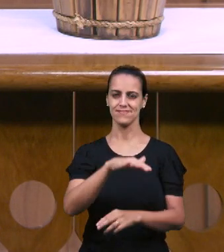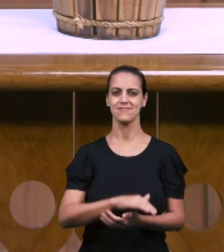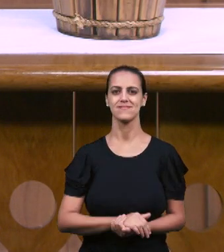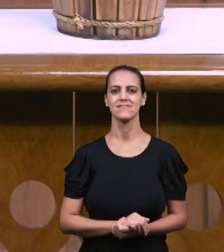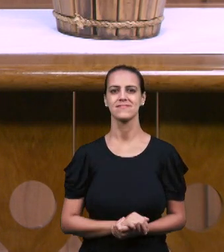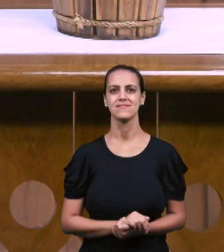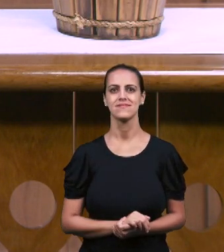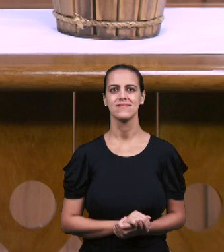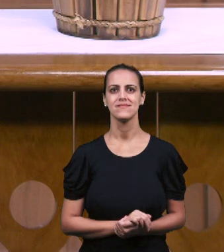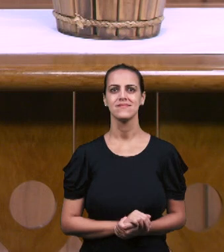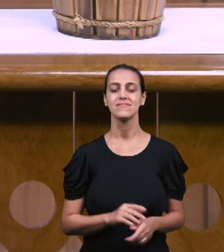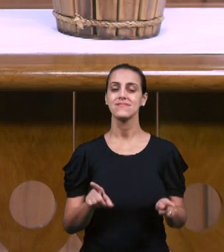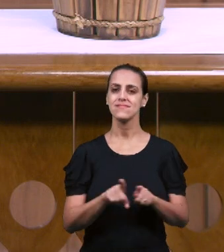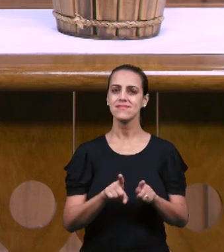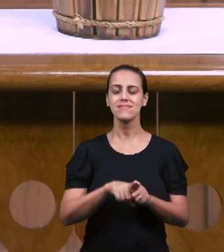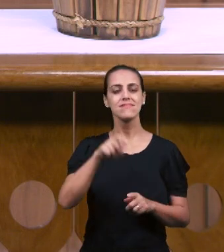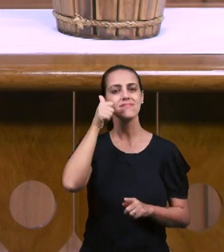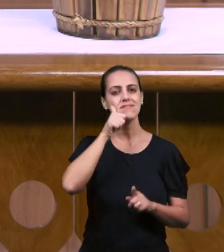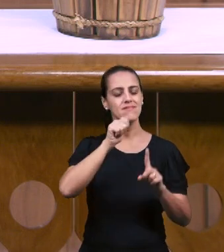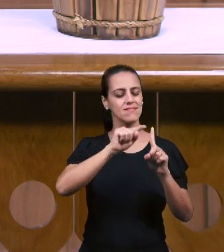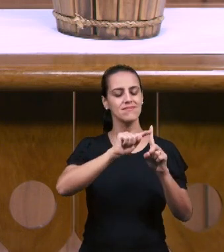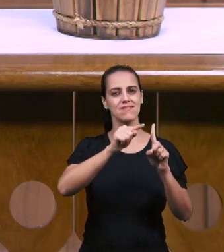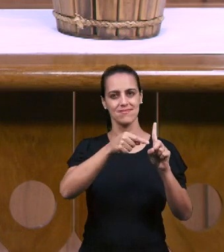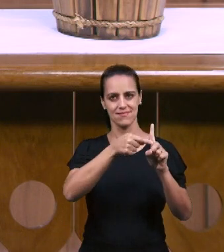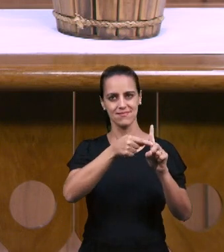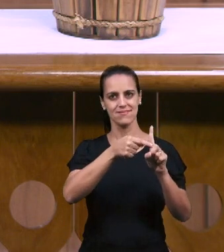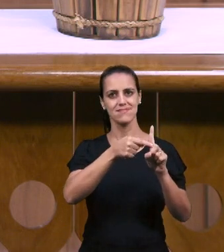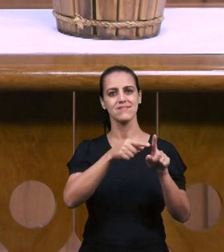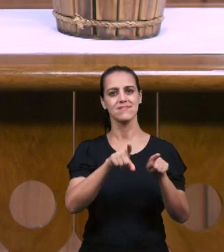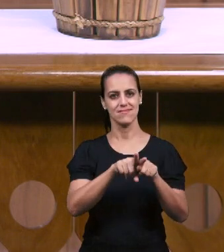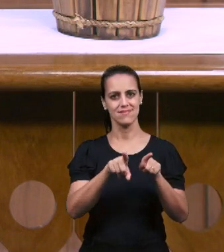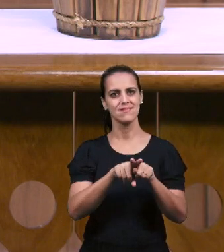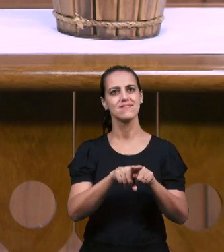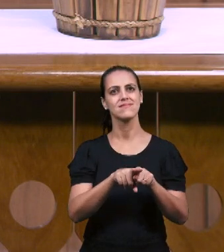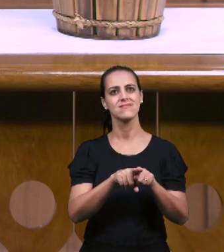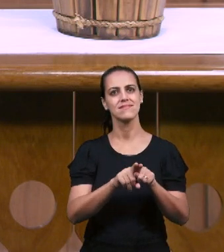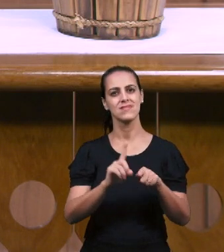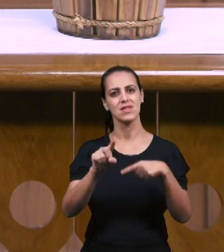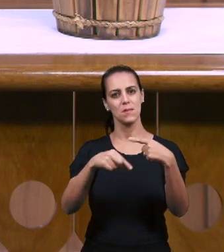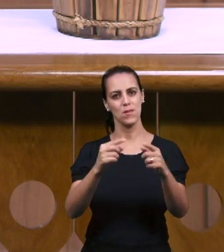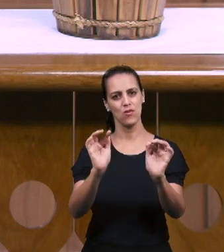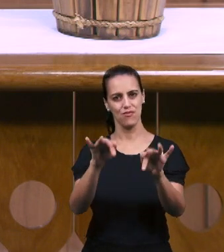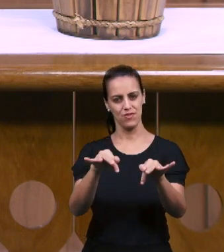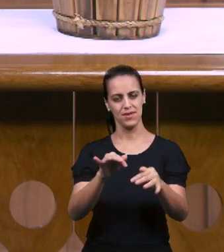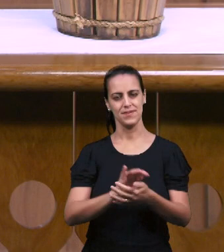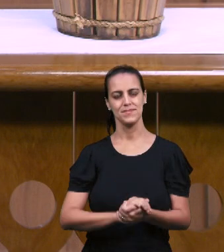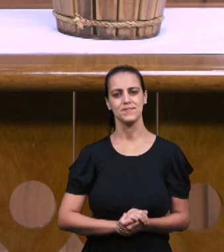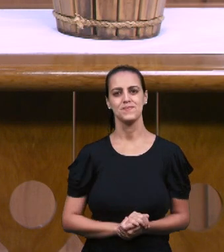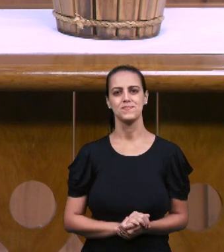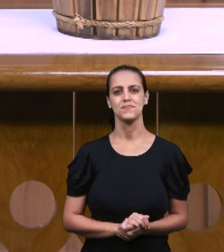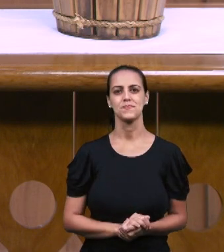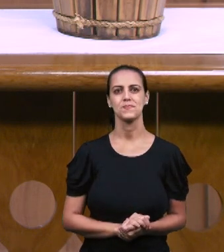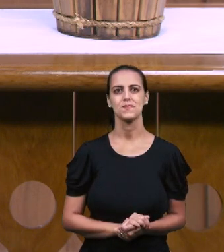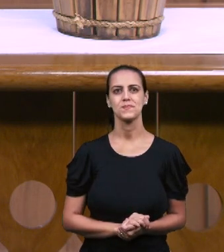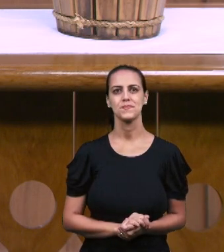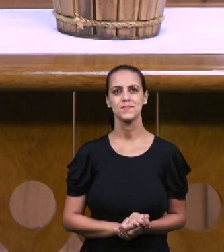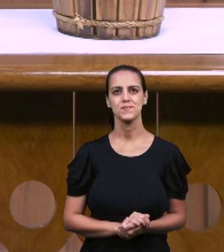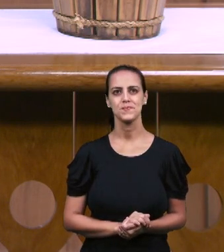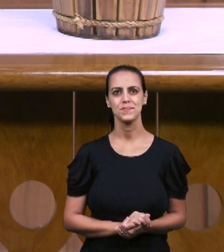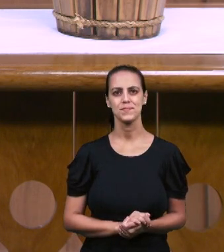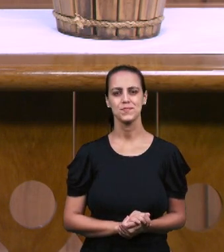de nos sœurs qui sont saintes, afin qu'on puisse aller vers la fin de notre école biblique dominicale